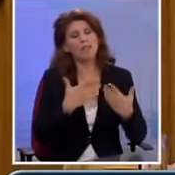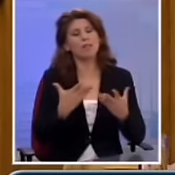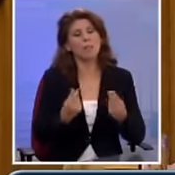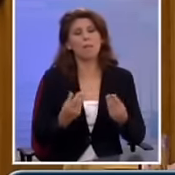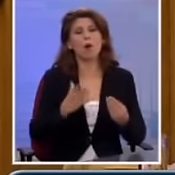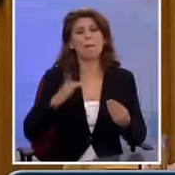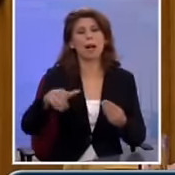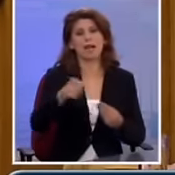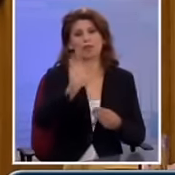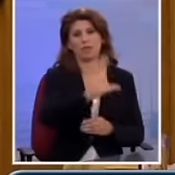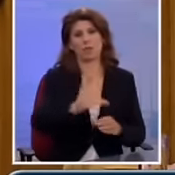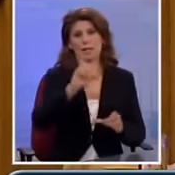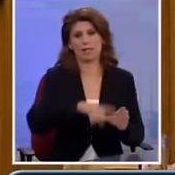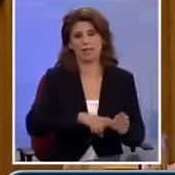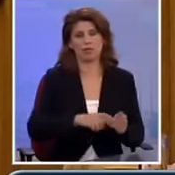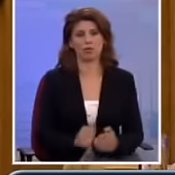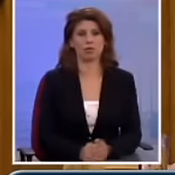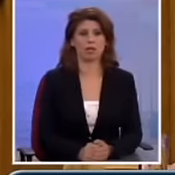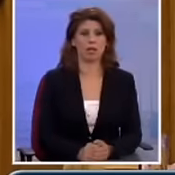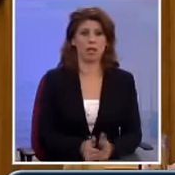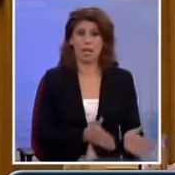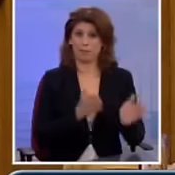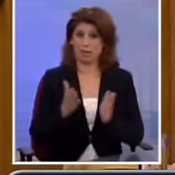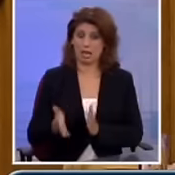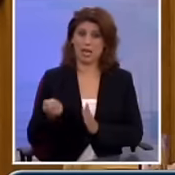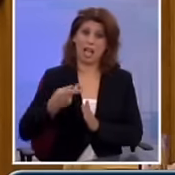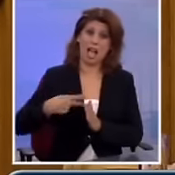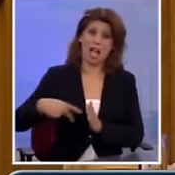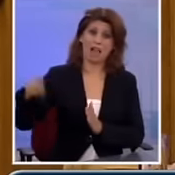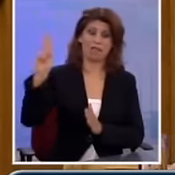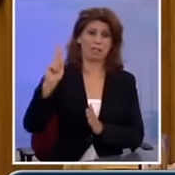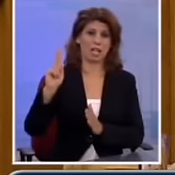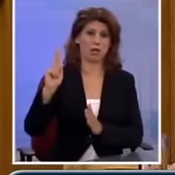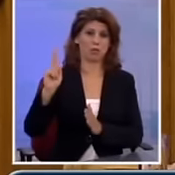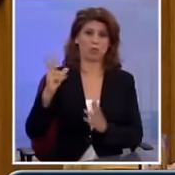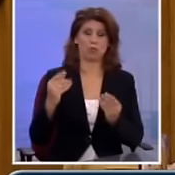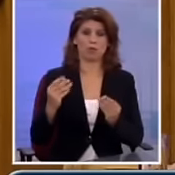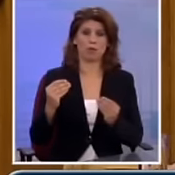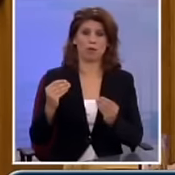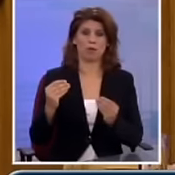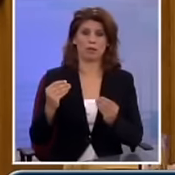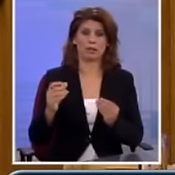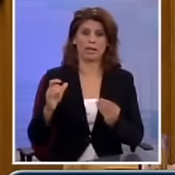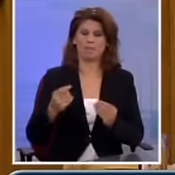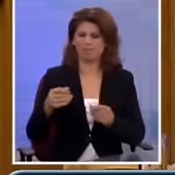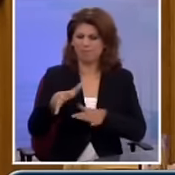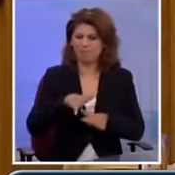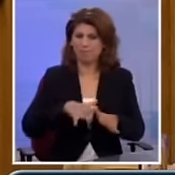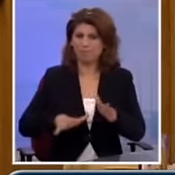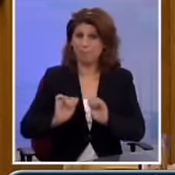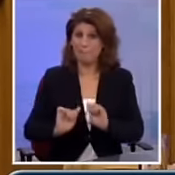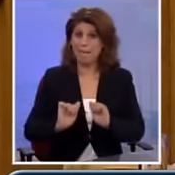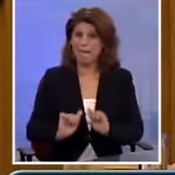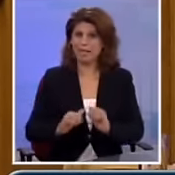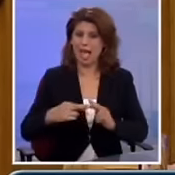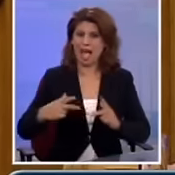Ένωσης. Αντίθετα, αυξάνουν οι επιδόσεις σε αδιαφανείς πιέσεις,